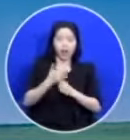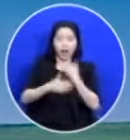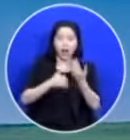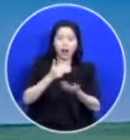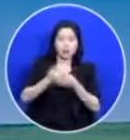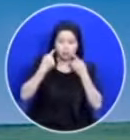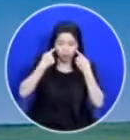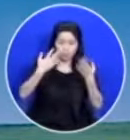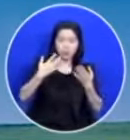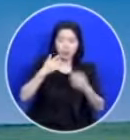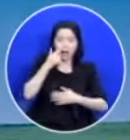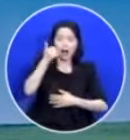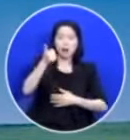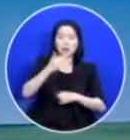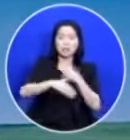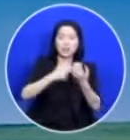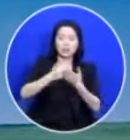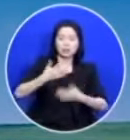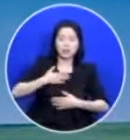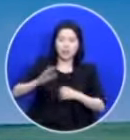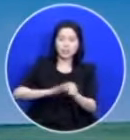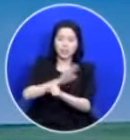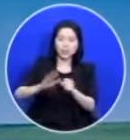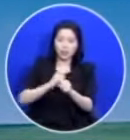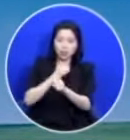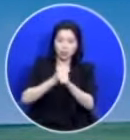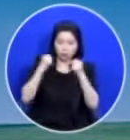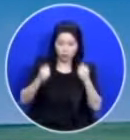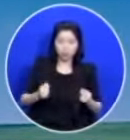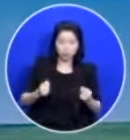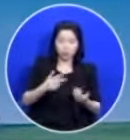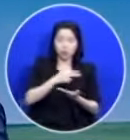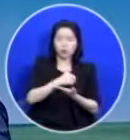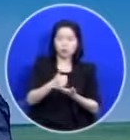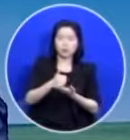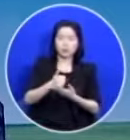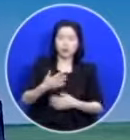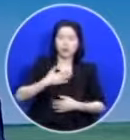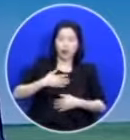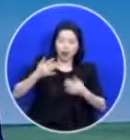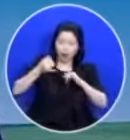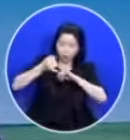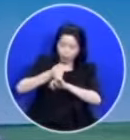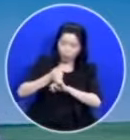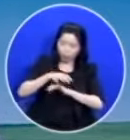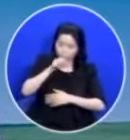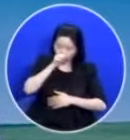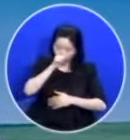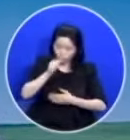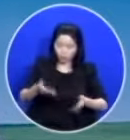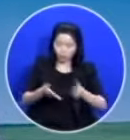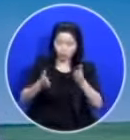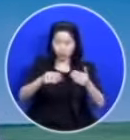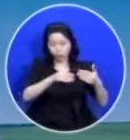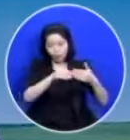분명히 아버지 하나님은 나를 사랑하고 계시고 주님은 나를 반드시 선한 길로